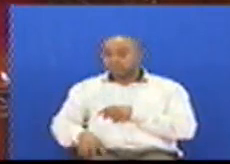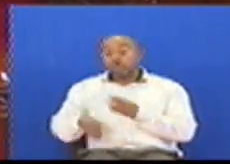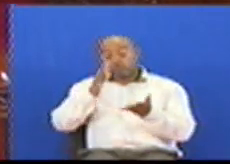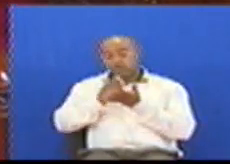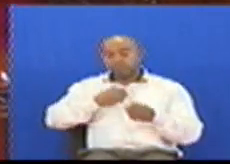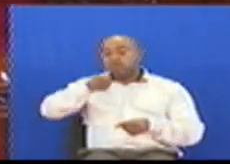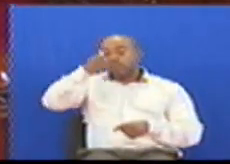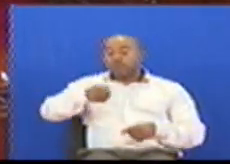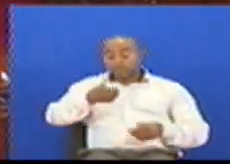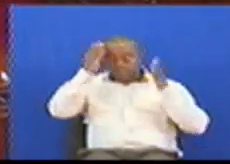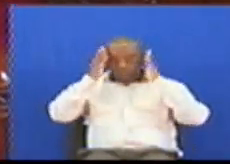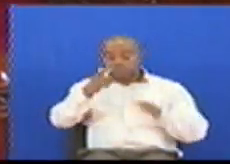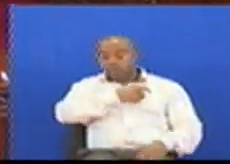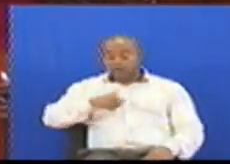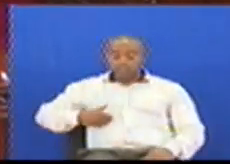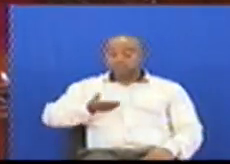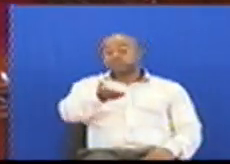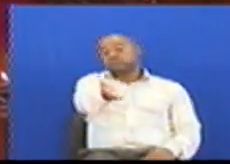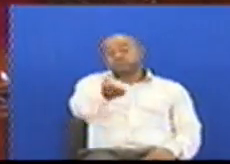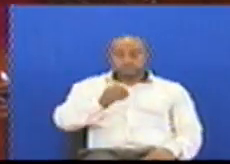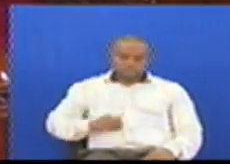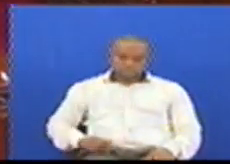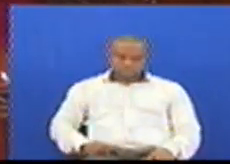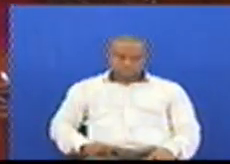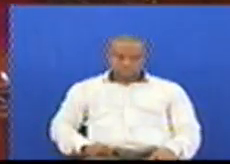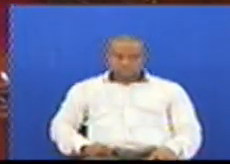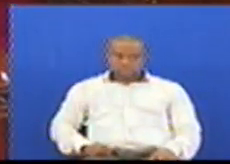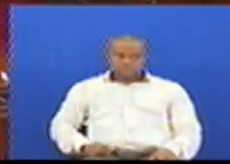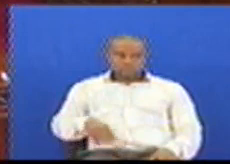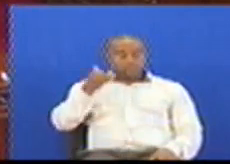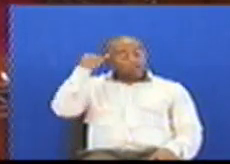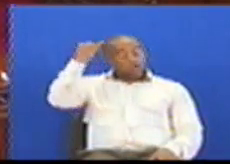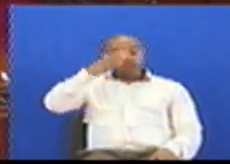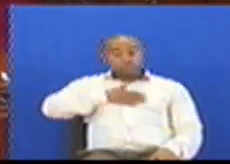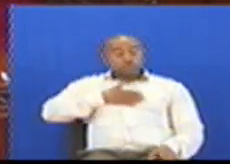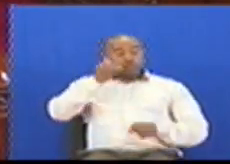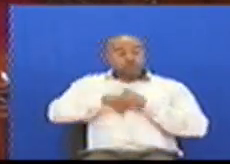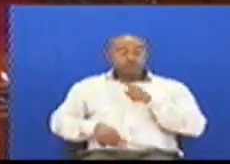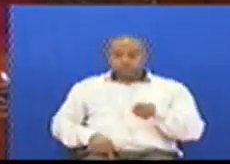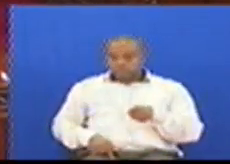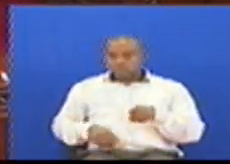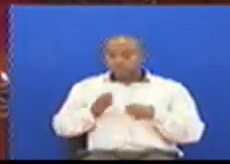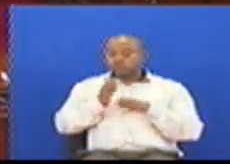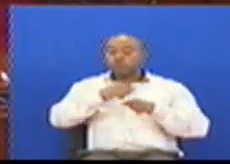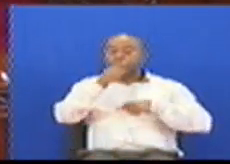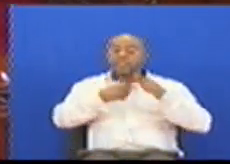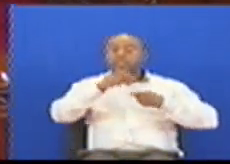sana. Ushauri wangu wa mwisho, Mheshimiwa Naibu Spika, miradi ya kimkakati.